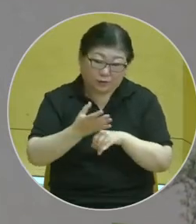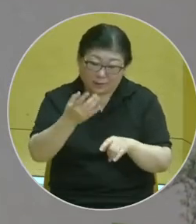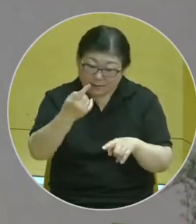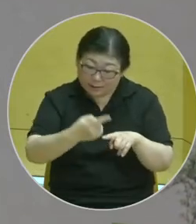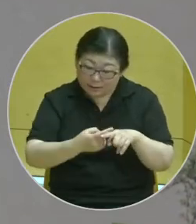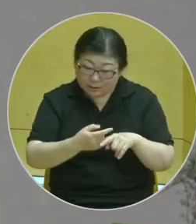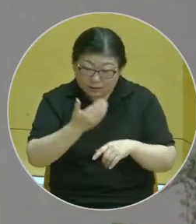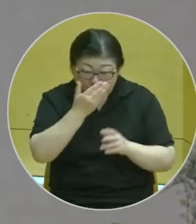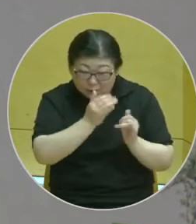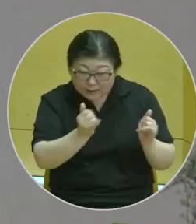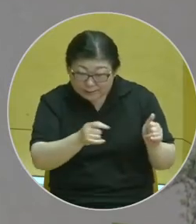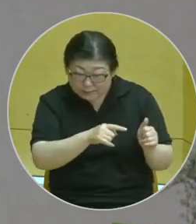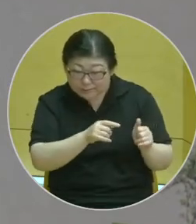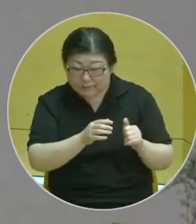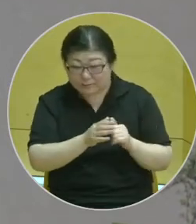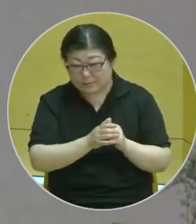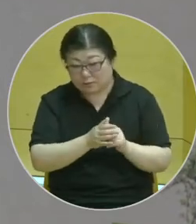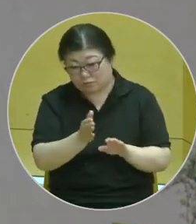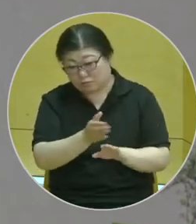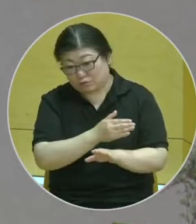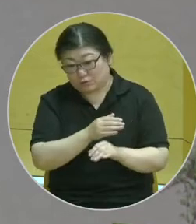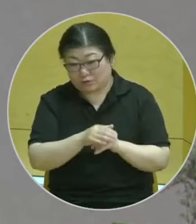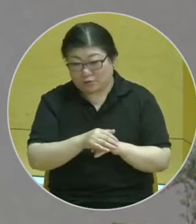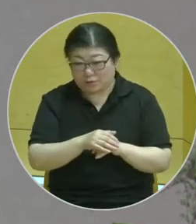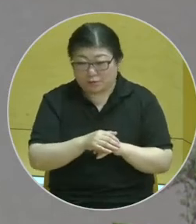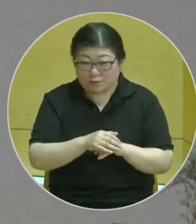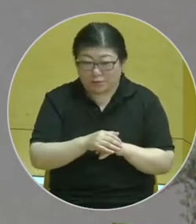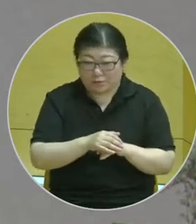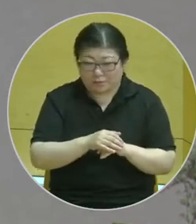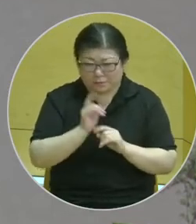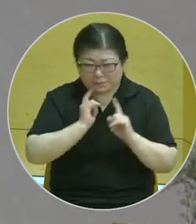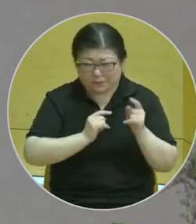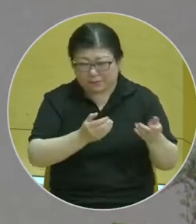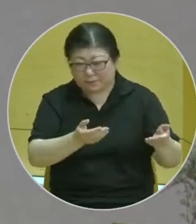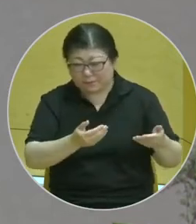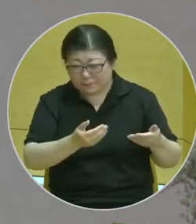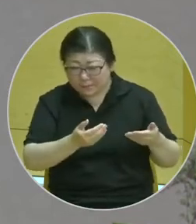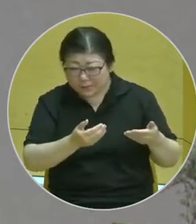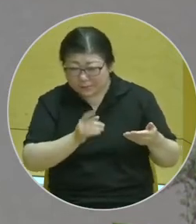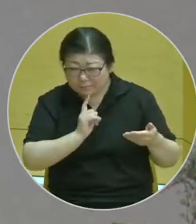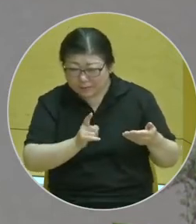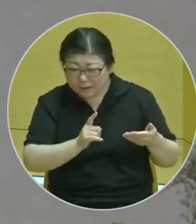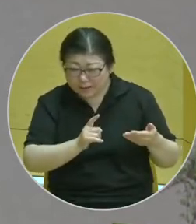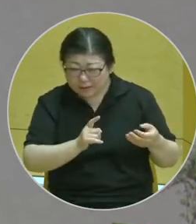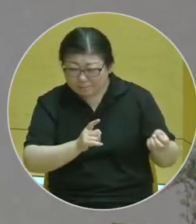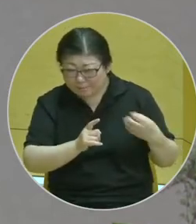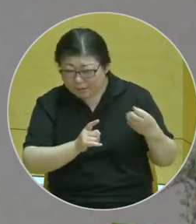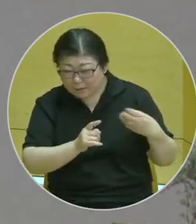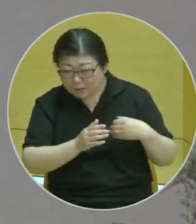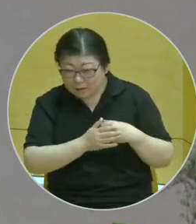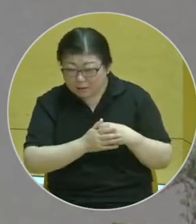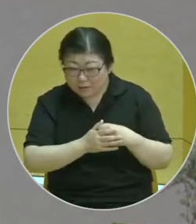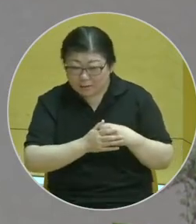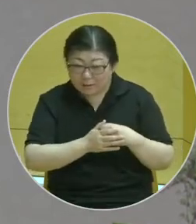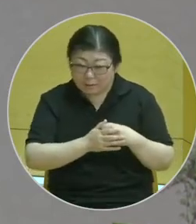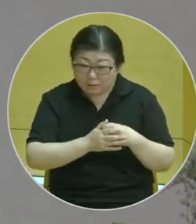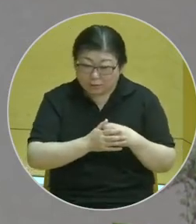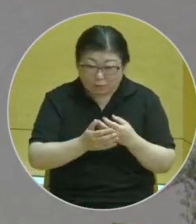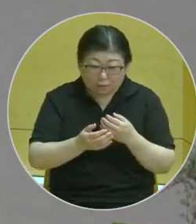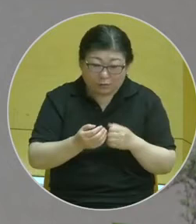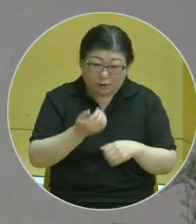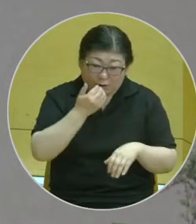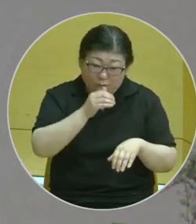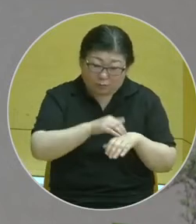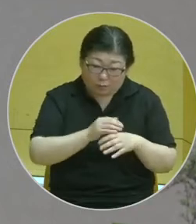유대인들이 유대인들이 이 마음 상하는 얘기를 하면서 유대인들이 돌을 들어서 예수님을 구체적으로 죽이려고 그렇게 할